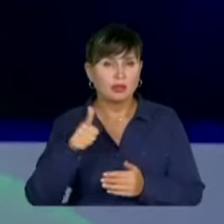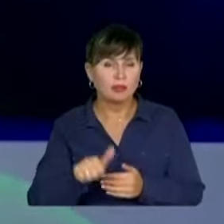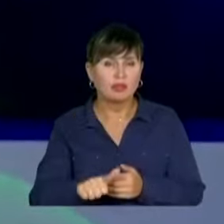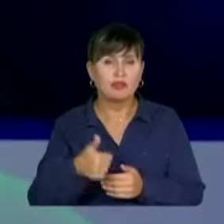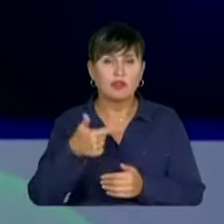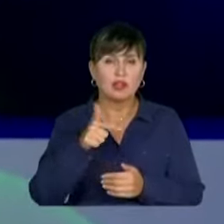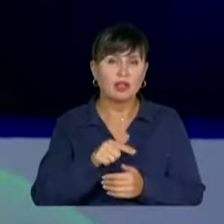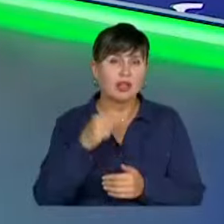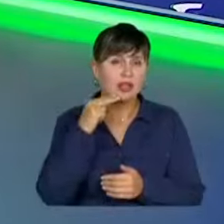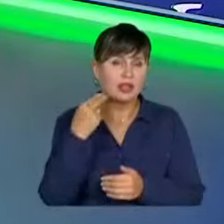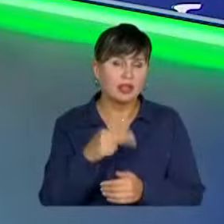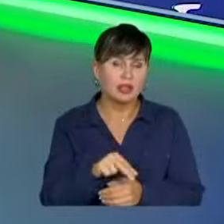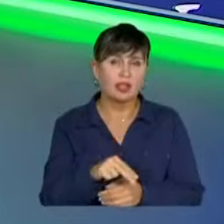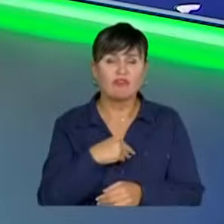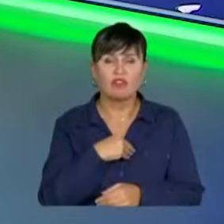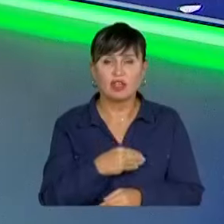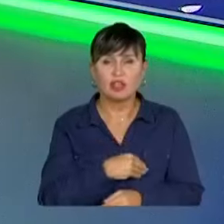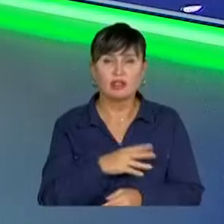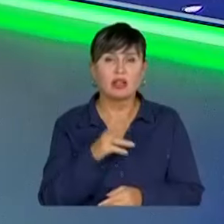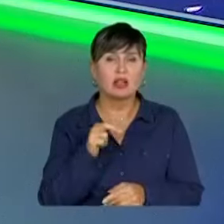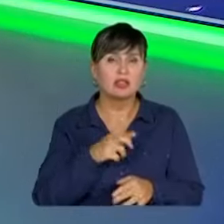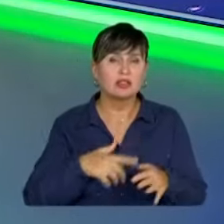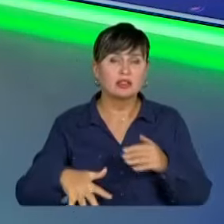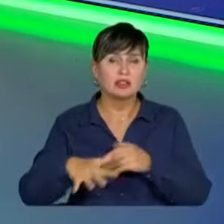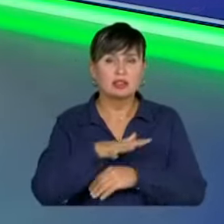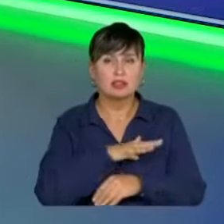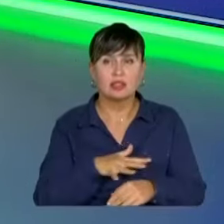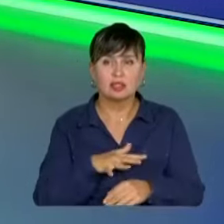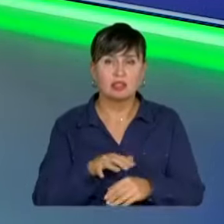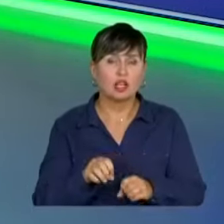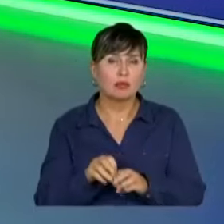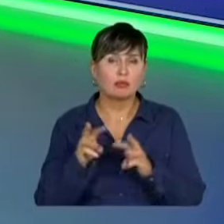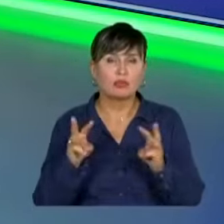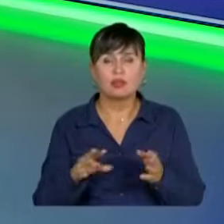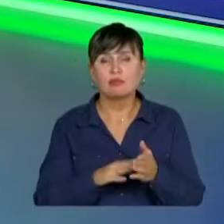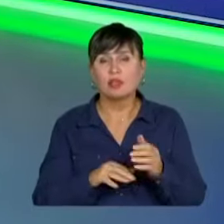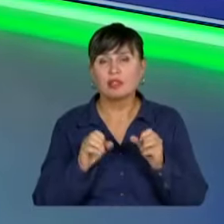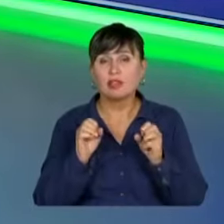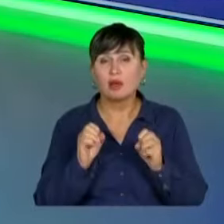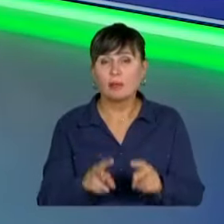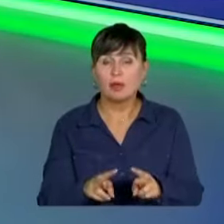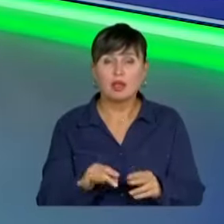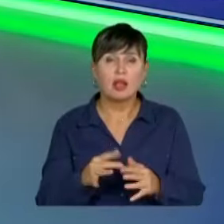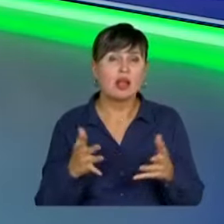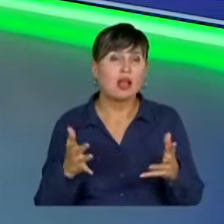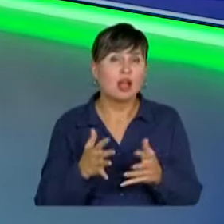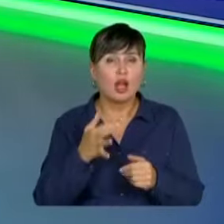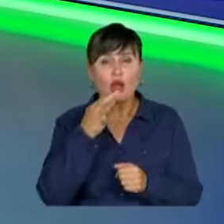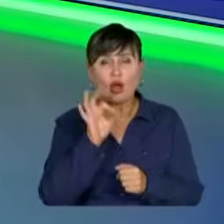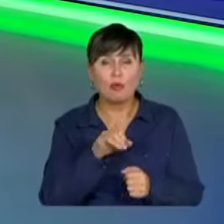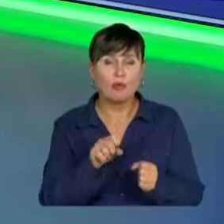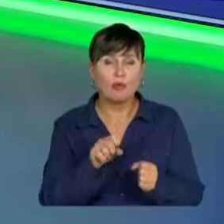Китай и Франция. Как страны с атомным уклоном обеспечивают безопасность на реакторах и каким опытом они могут поделиться,